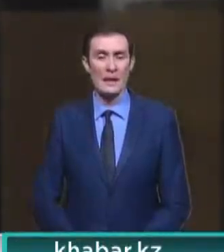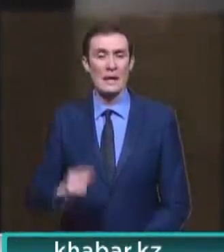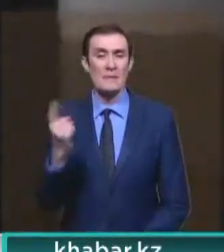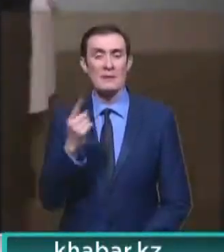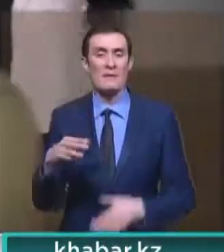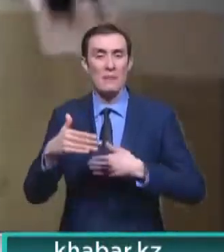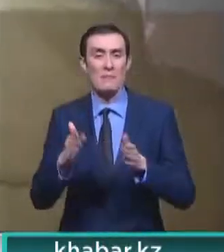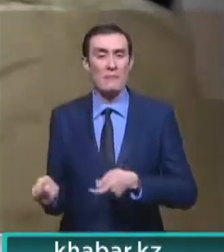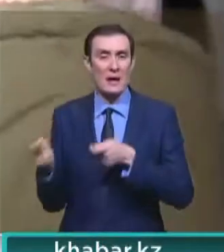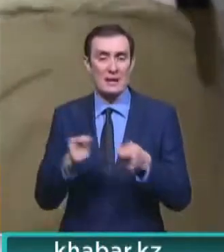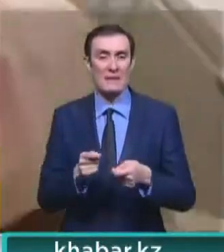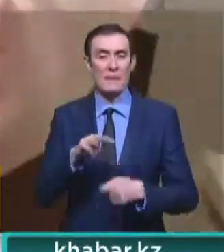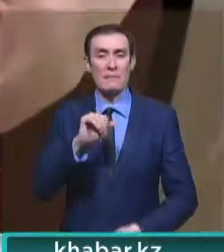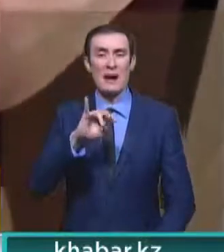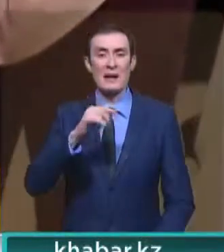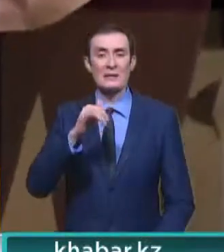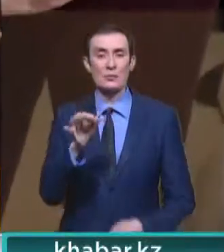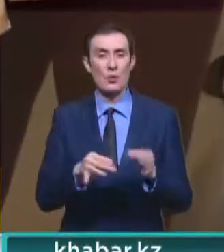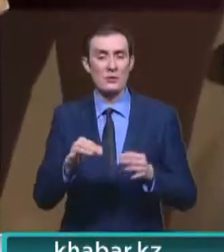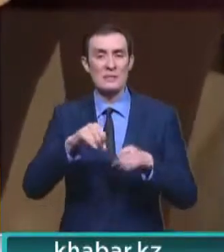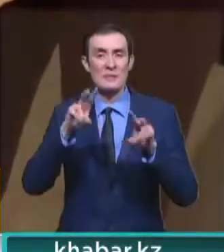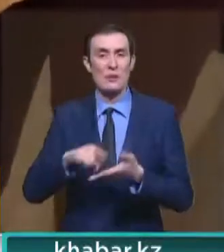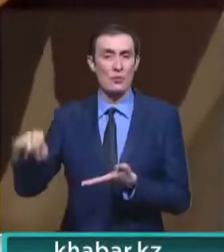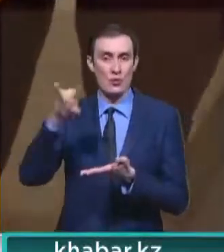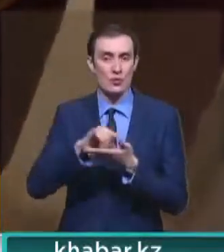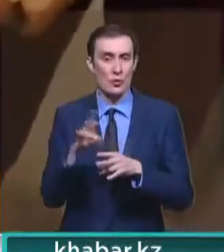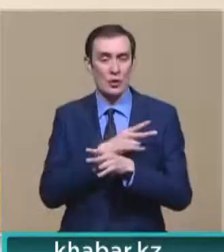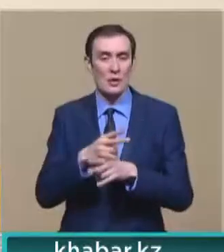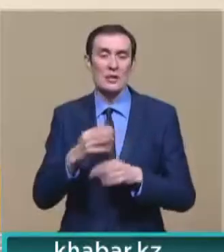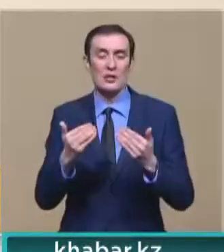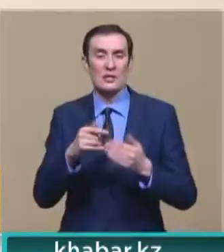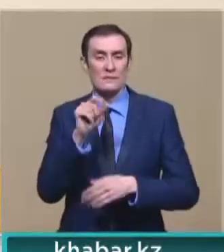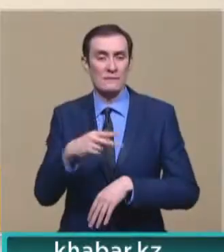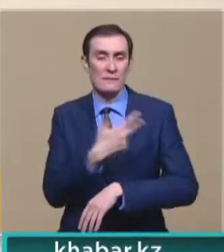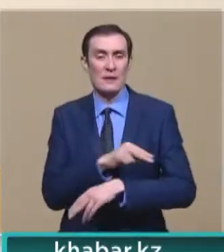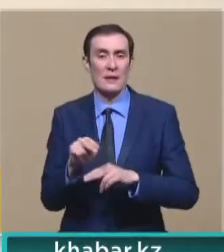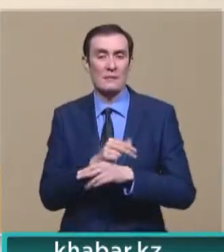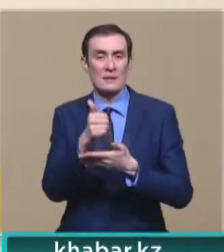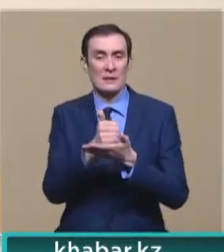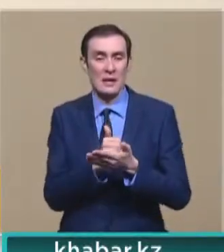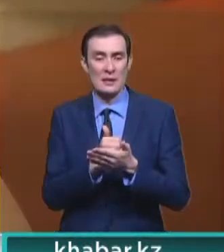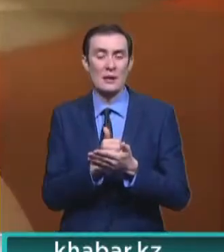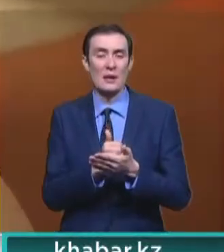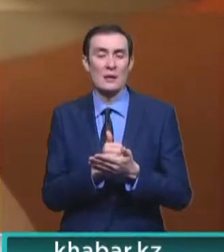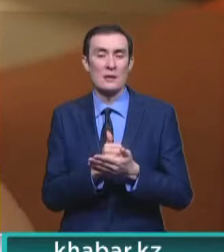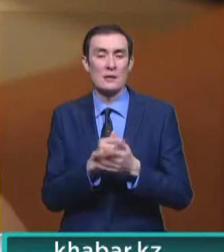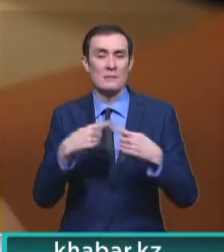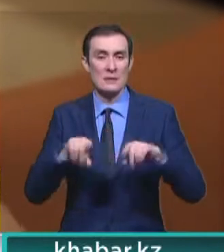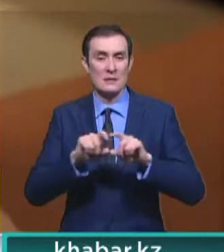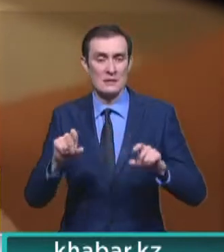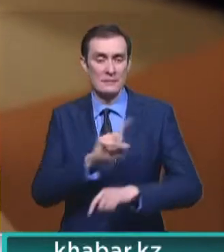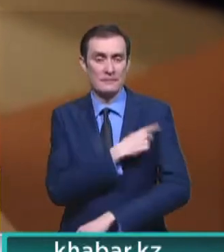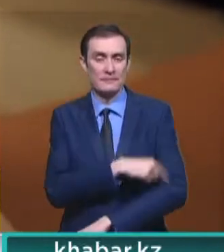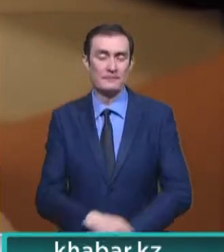партия дико видно вакцина прибыла в мангистаускую область спецборт умолчу препарат спутник и сейчас хранится на превью чем складе обувь здраво tanto выпуска